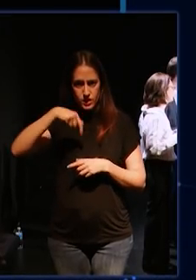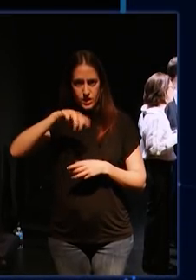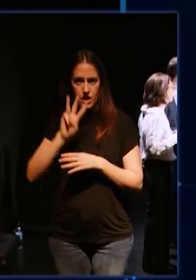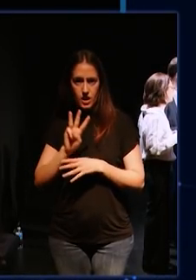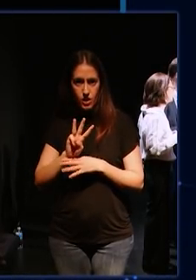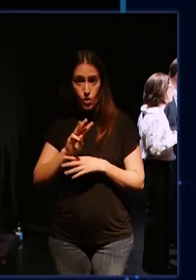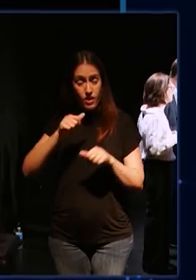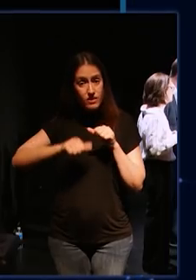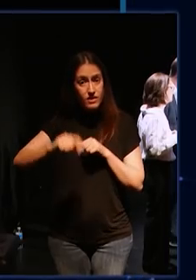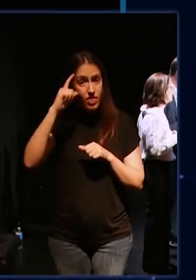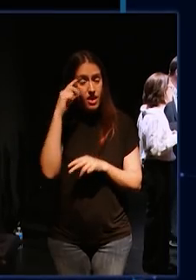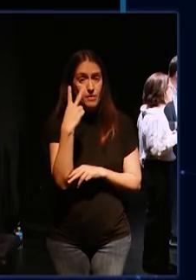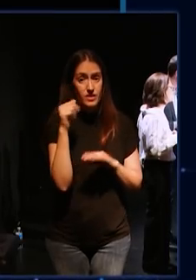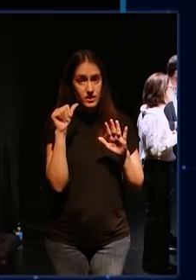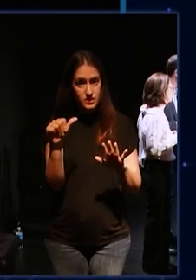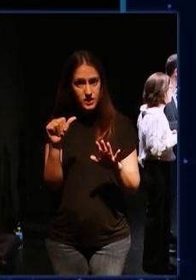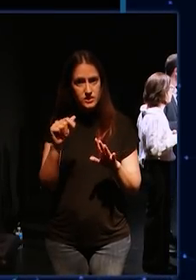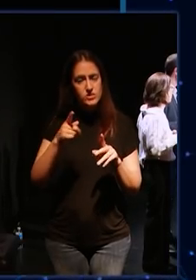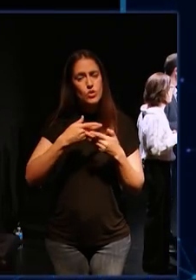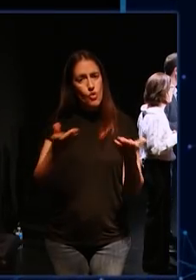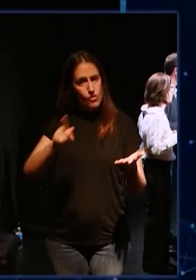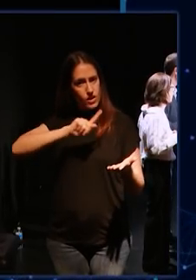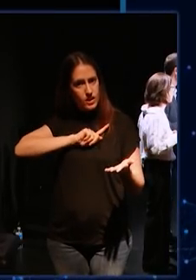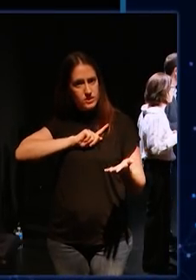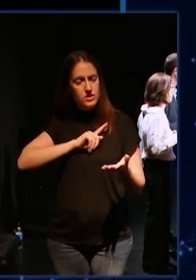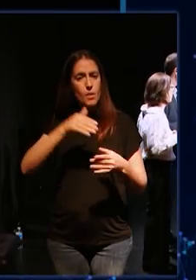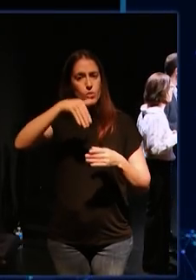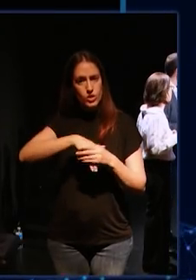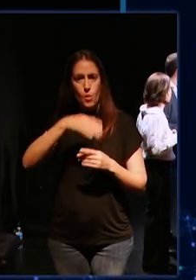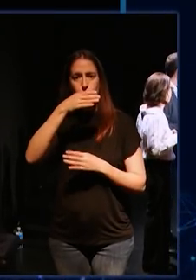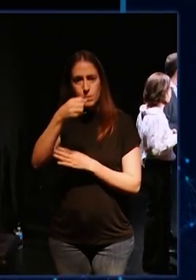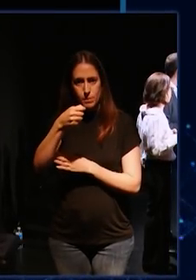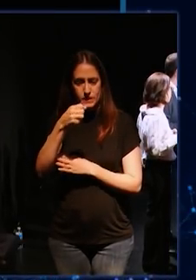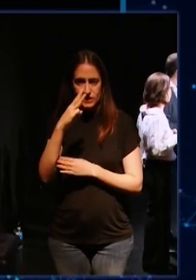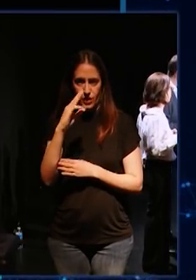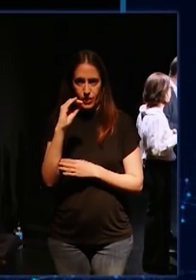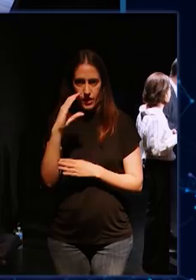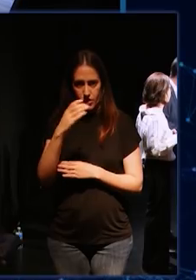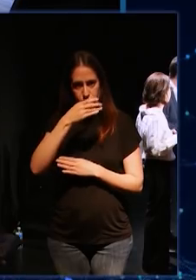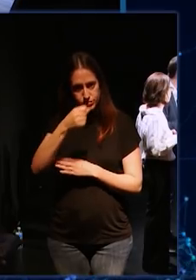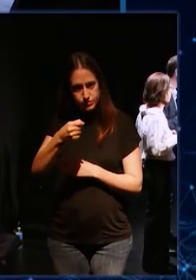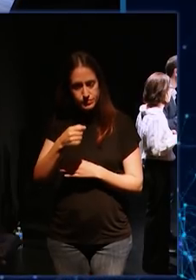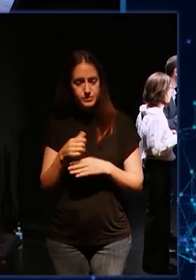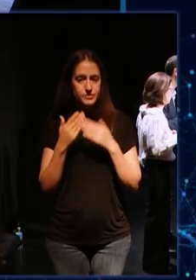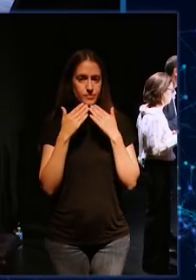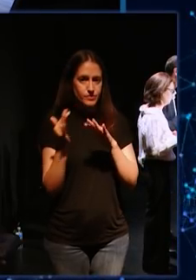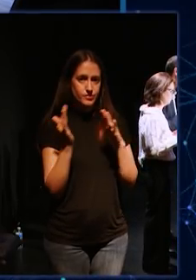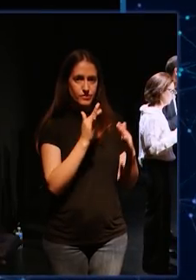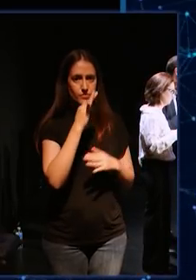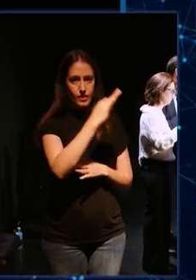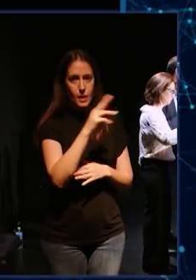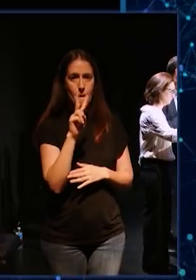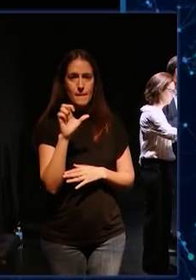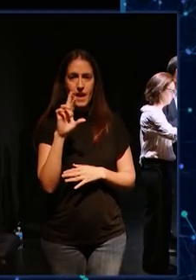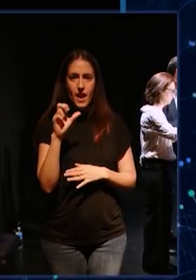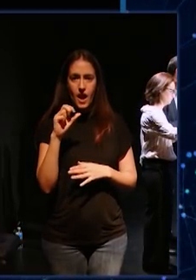Per el proper dia 26, doneu-nos la confiança i voteu PSC. Moltes gràcies. Tornarà per la Vera Cruz